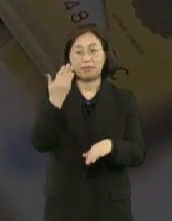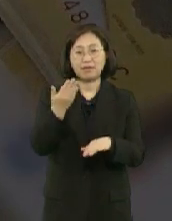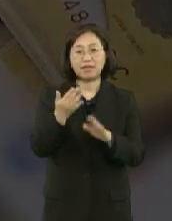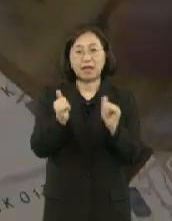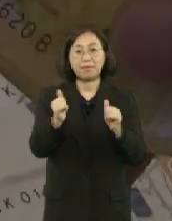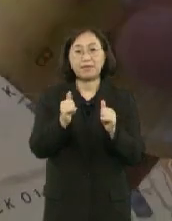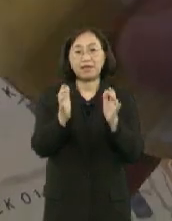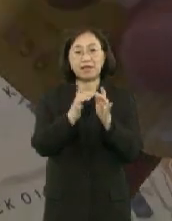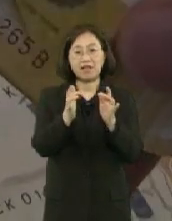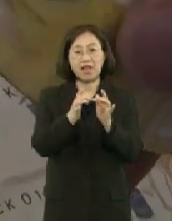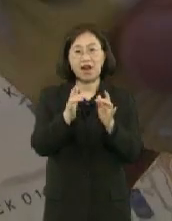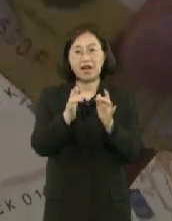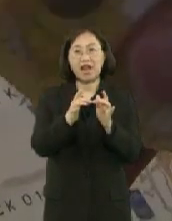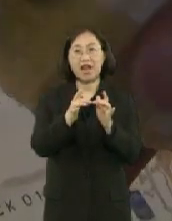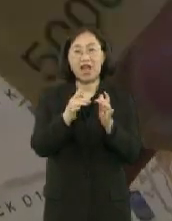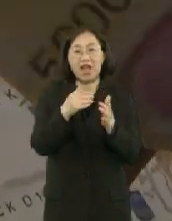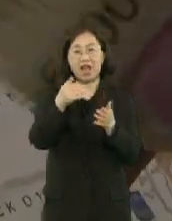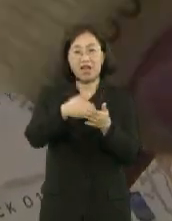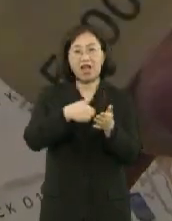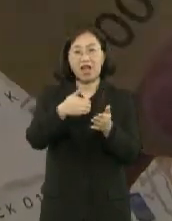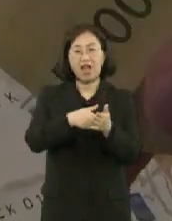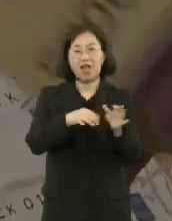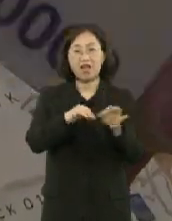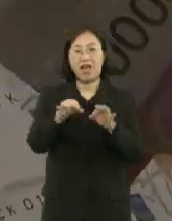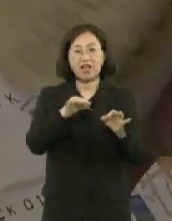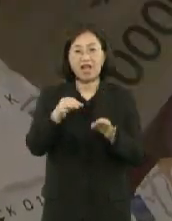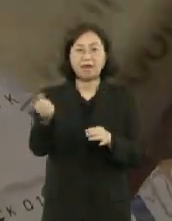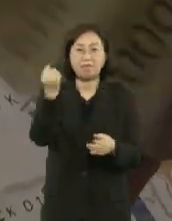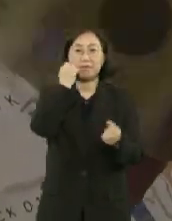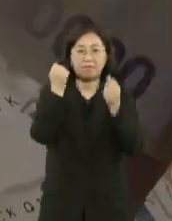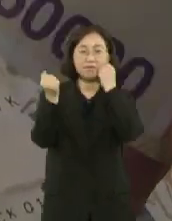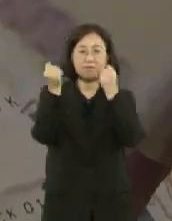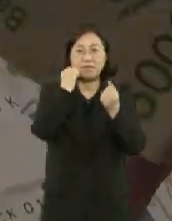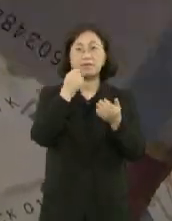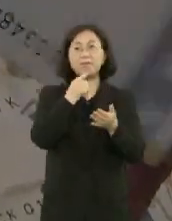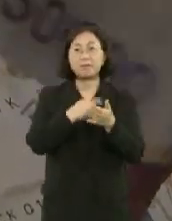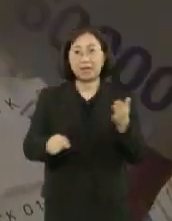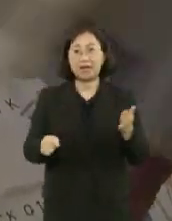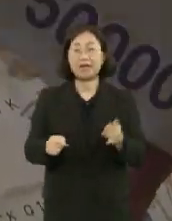속수무책으로 당하고 있습니다. TJB 김성민입니다.